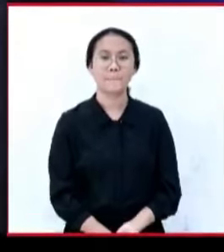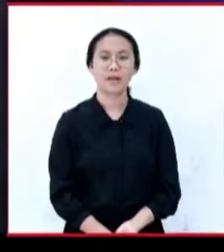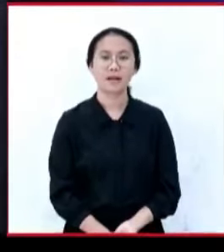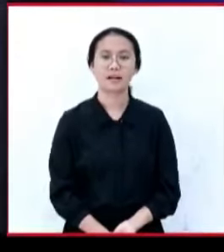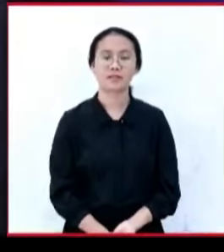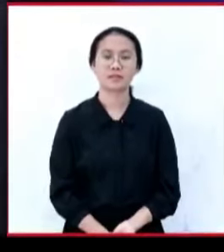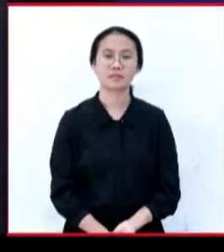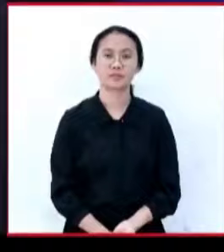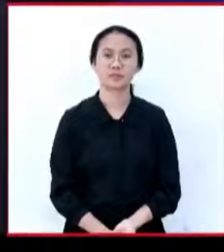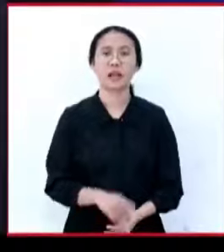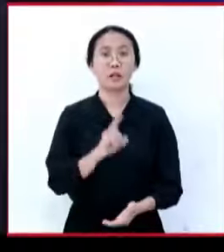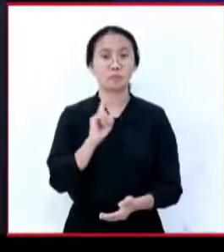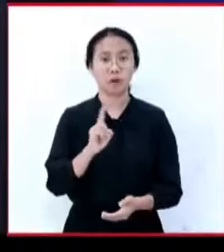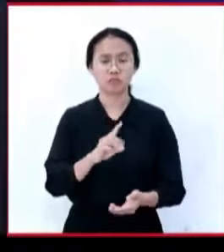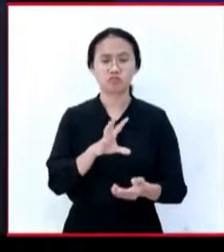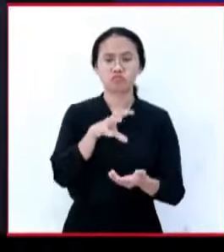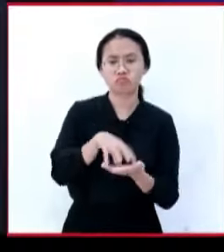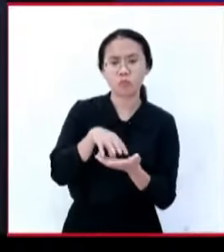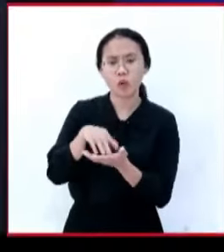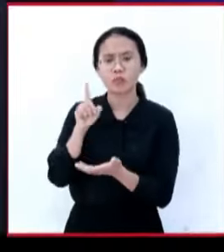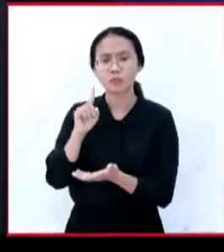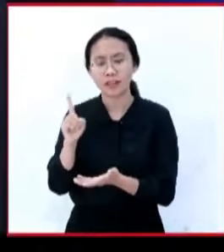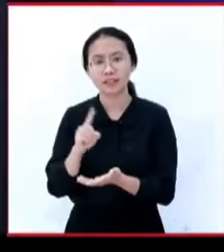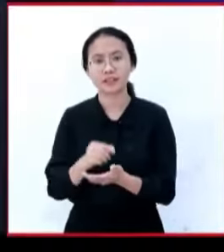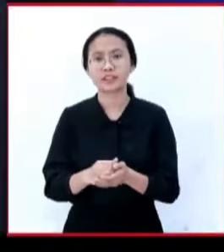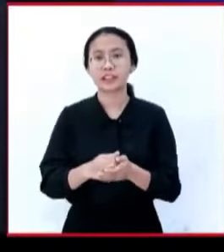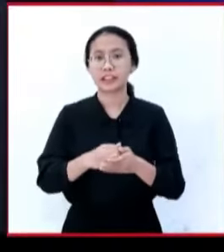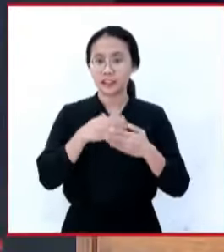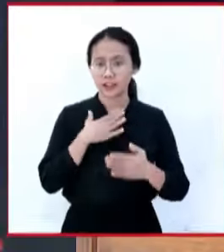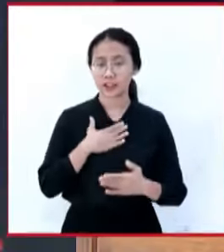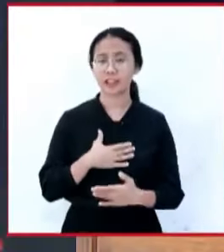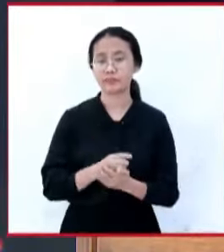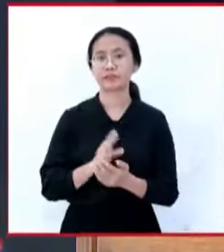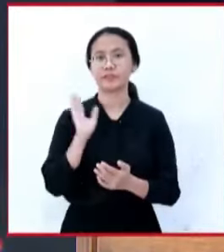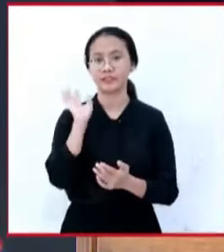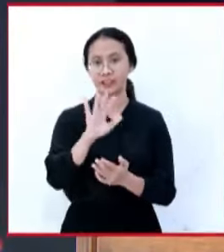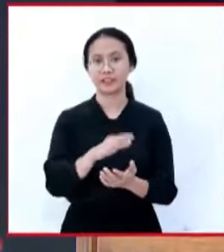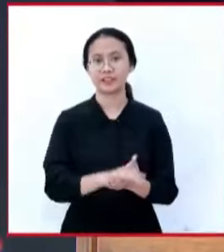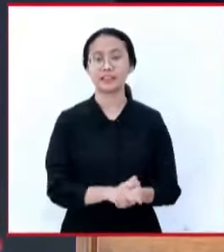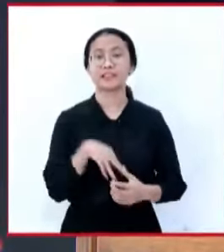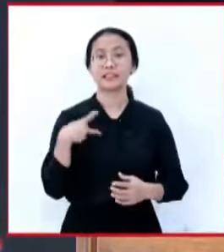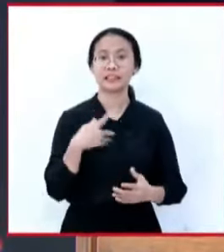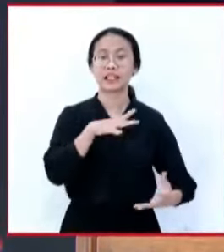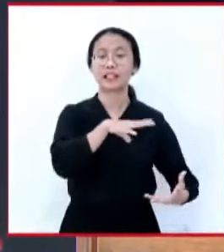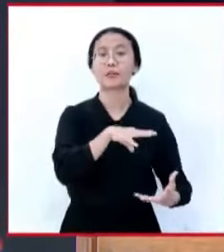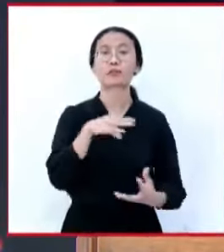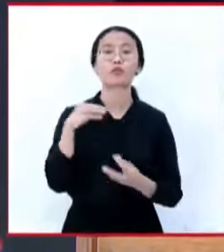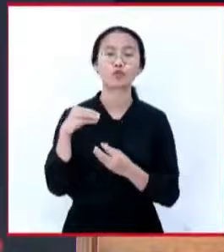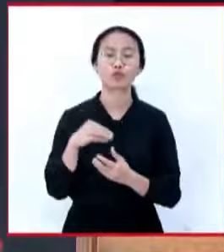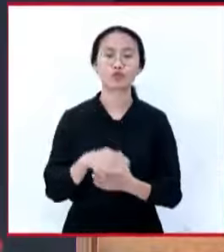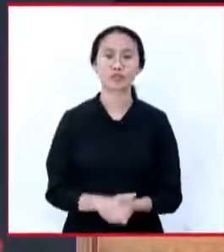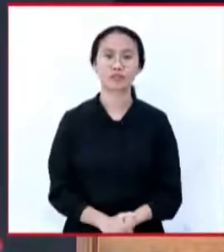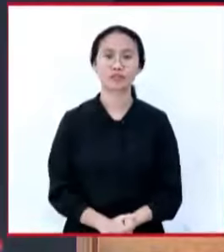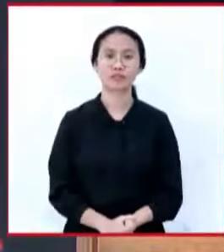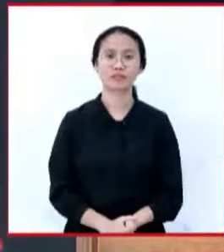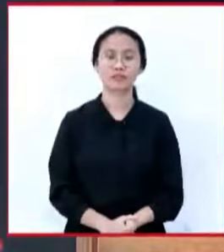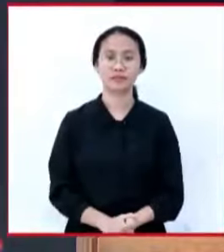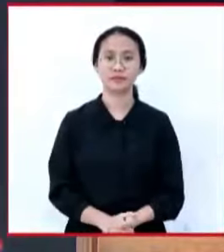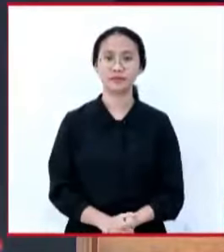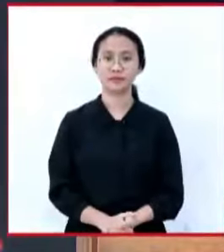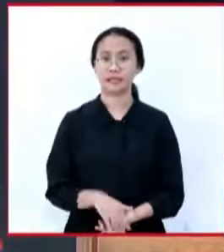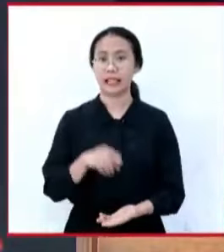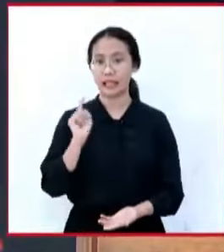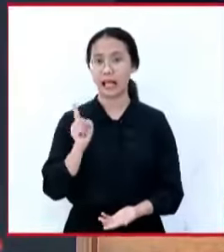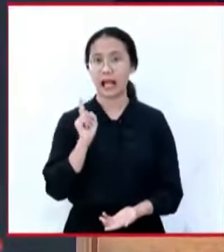yang akan menjemput kita pergi ke sana dan tahu-tahu sudah di sana Nah ini ditegaskan